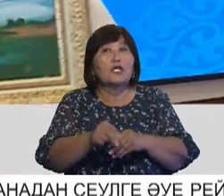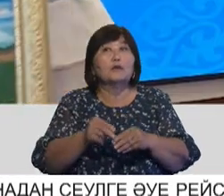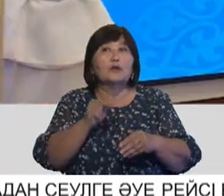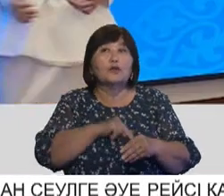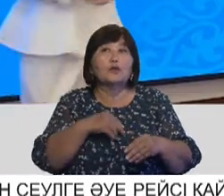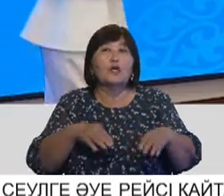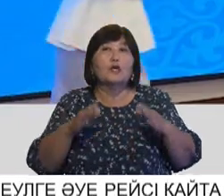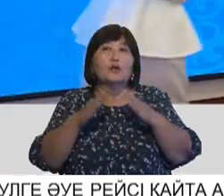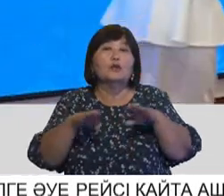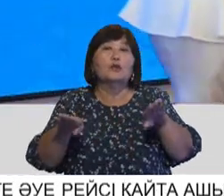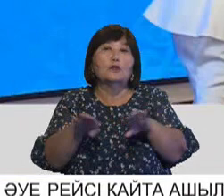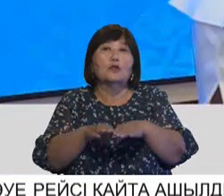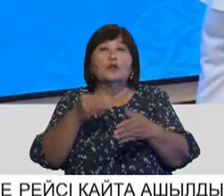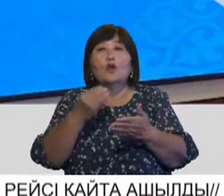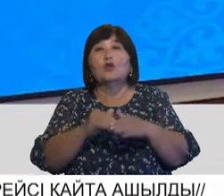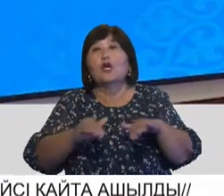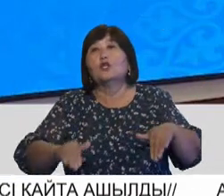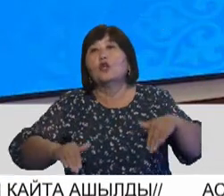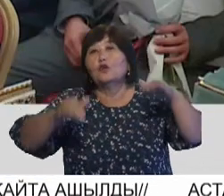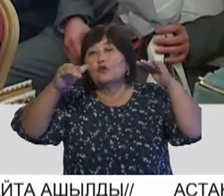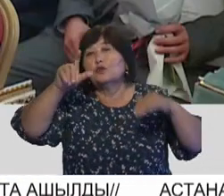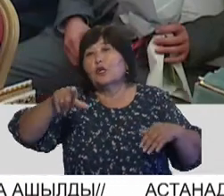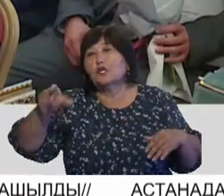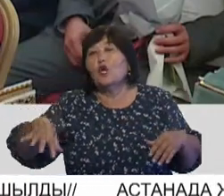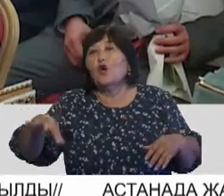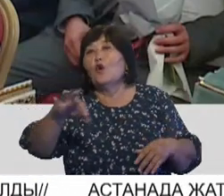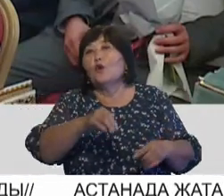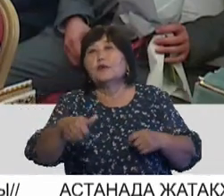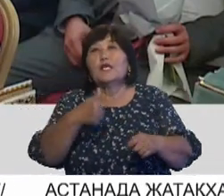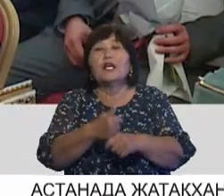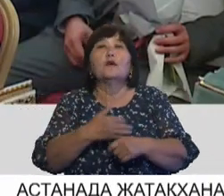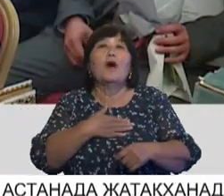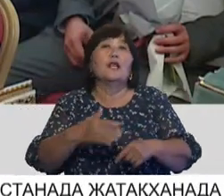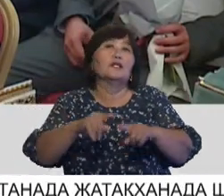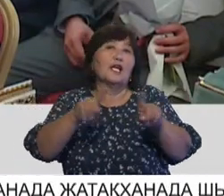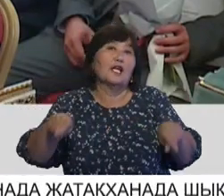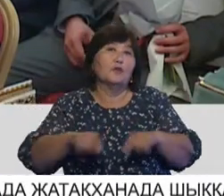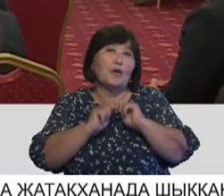жұмысын теңдей ұстап, ұлағатты ұрпақ өсірген азаматтар облыс әкімінің алғыс хатымен